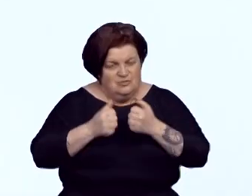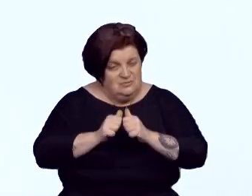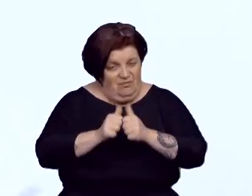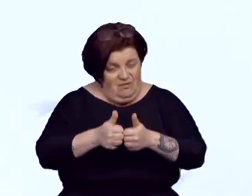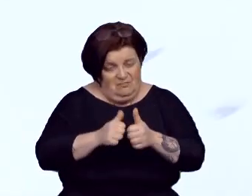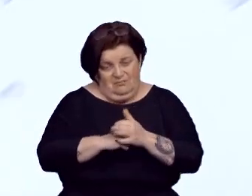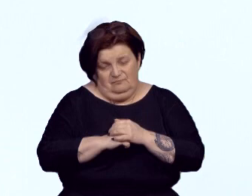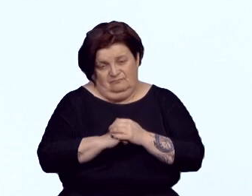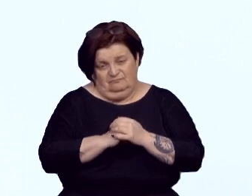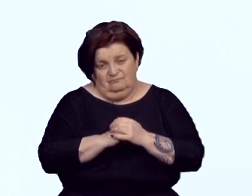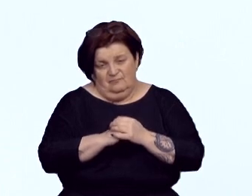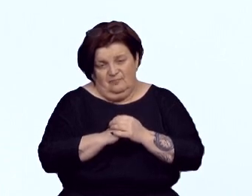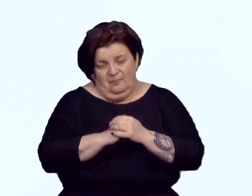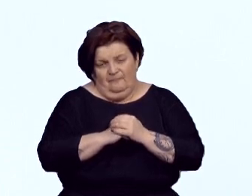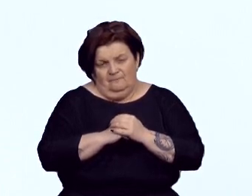zadanie.